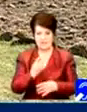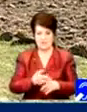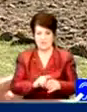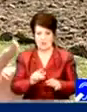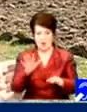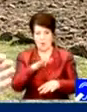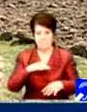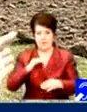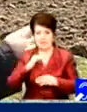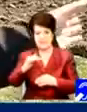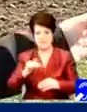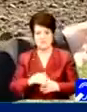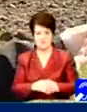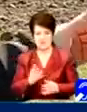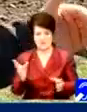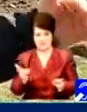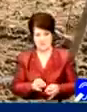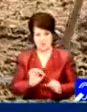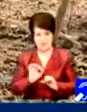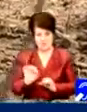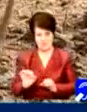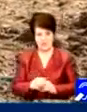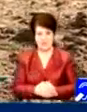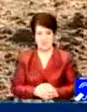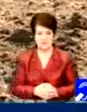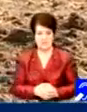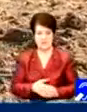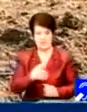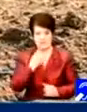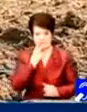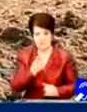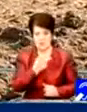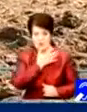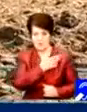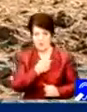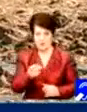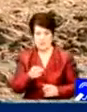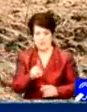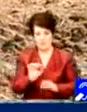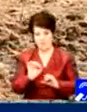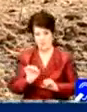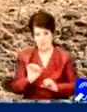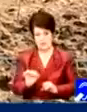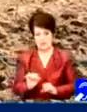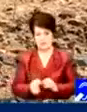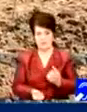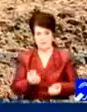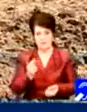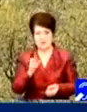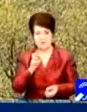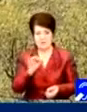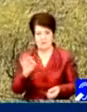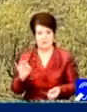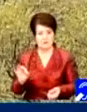peisaj, el are nevoie de protecție. Să nu uităm, unde este o perdea de protecție, apare biodiversitatea, adică